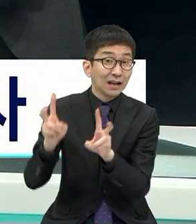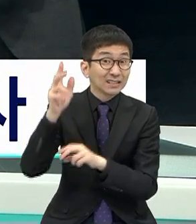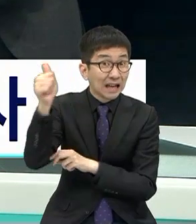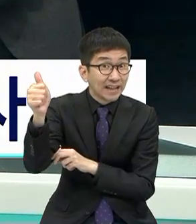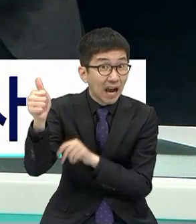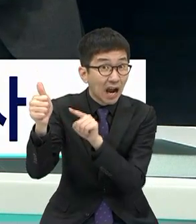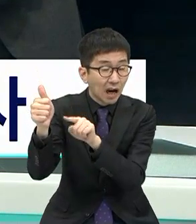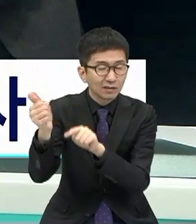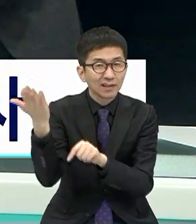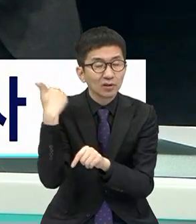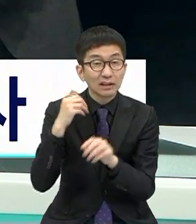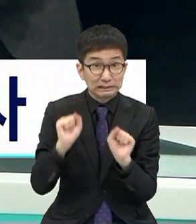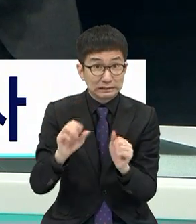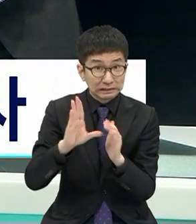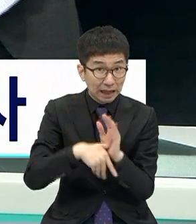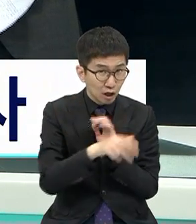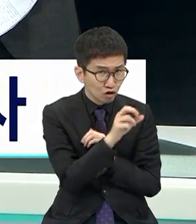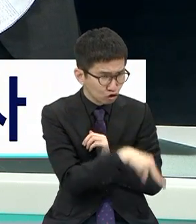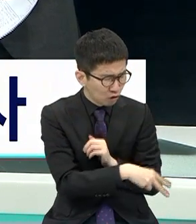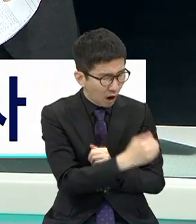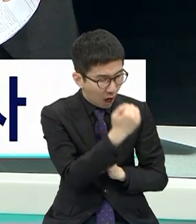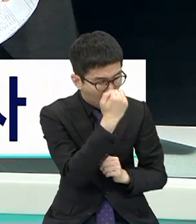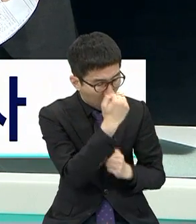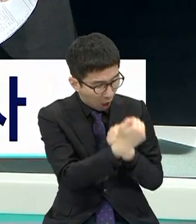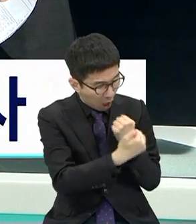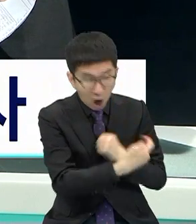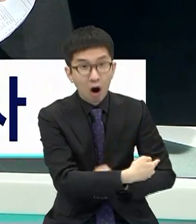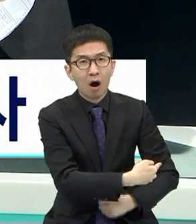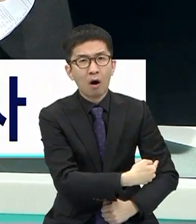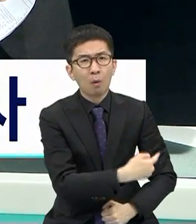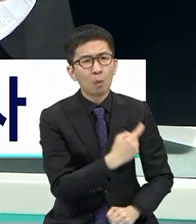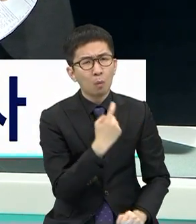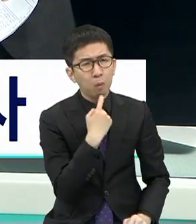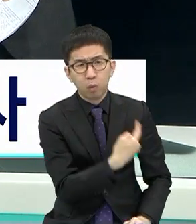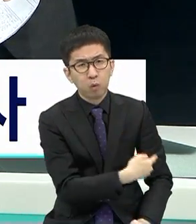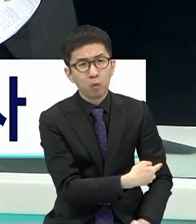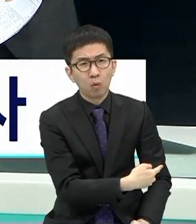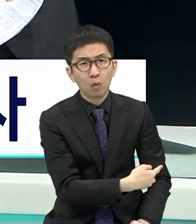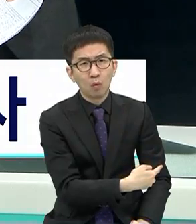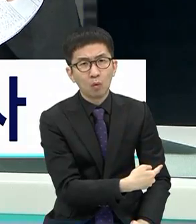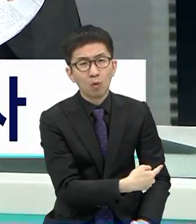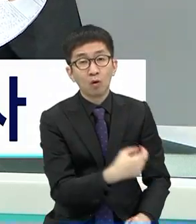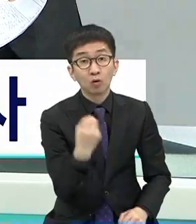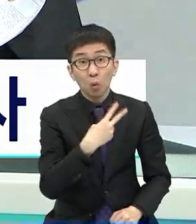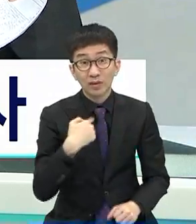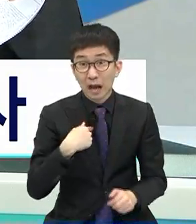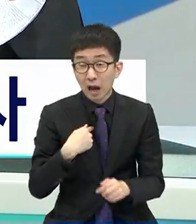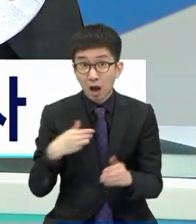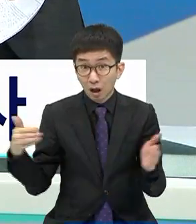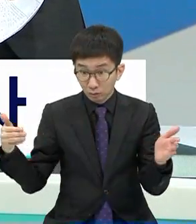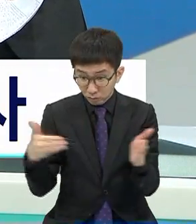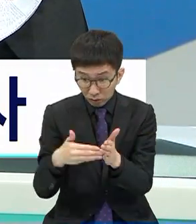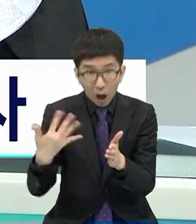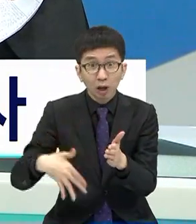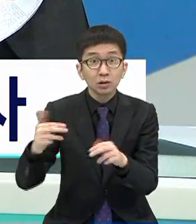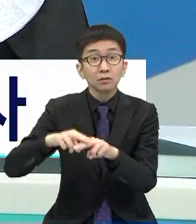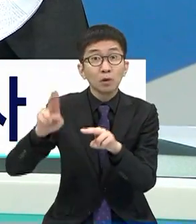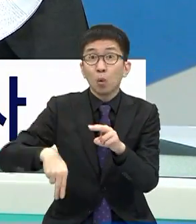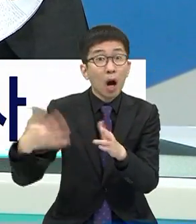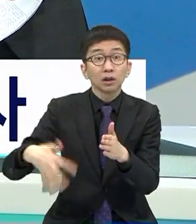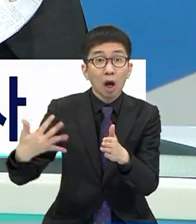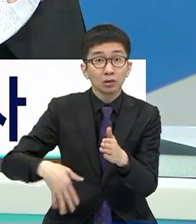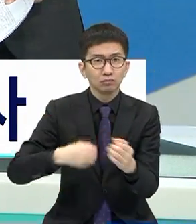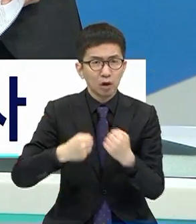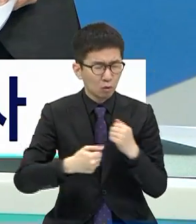자신이 사장으로 있을 때도 유동규 전 본부장은 막무가내로 행동했고 또 자신의 임기가 절반도 지나지 않았을